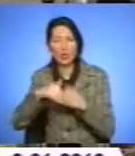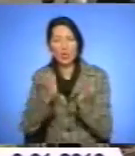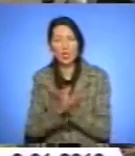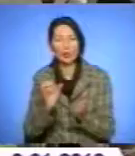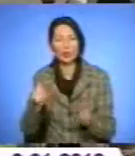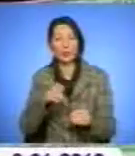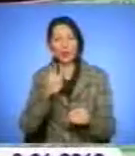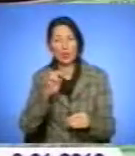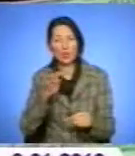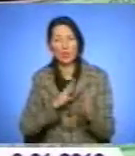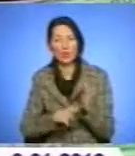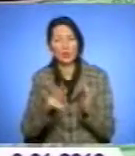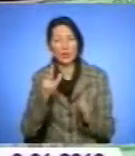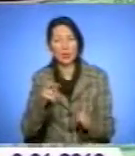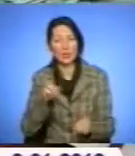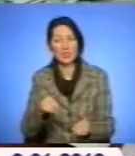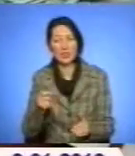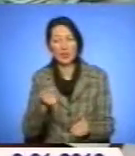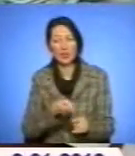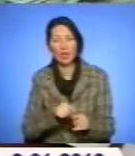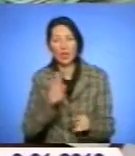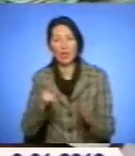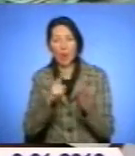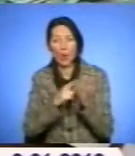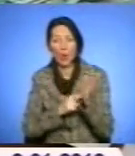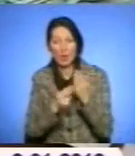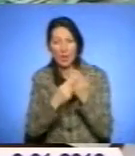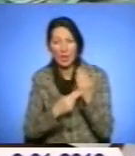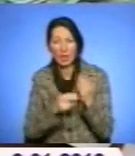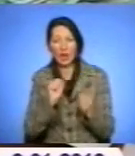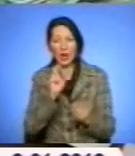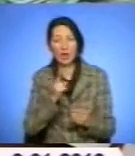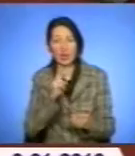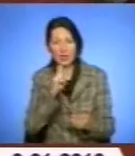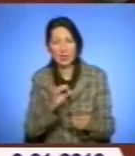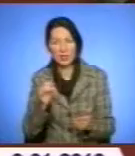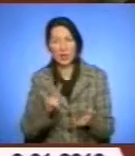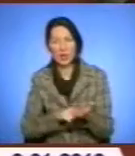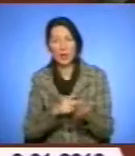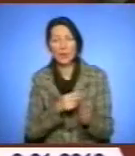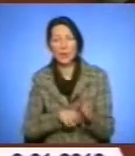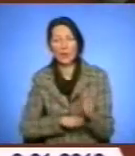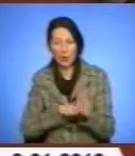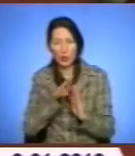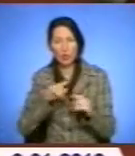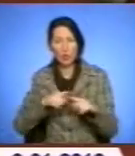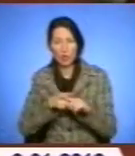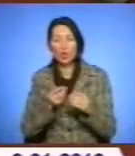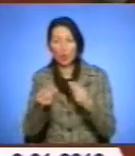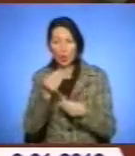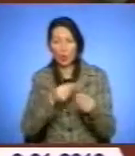тисячі гривень, які були обклеєні акцизними марками високотехнологічно підробленими і з голографічними захисними